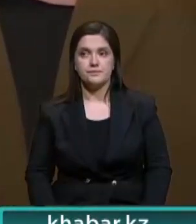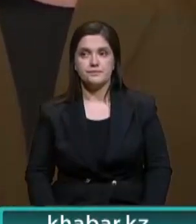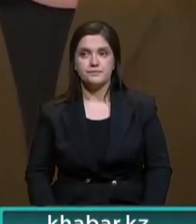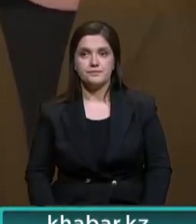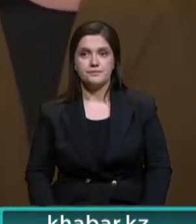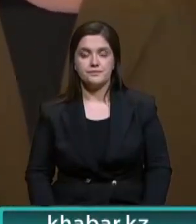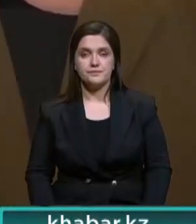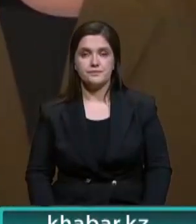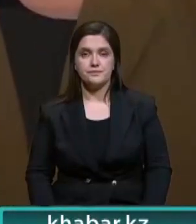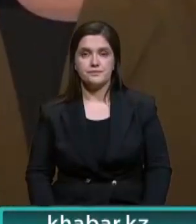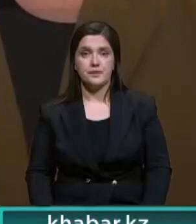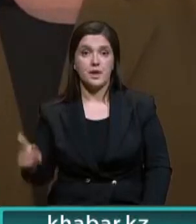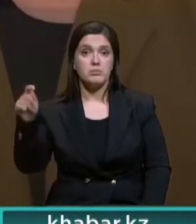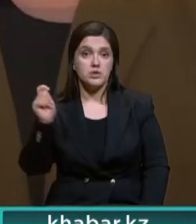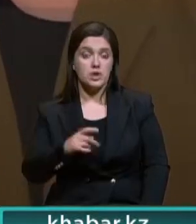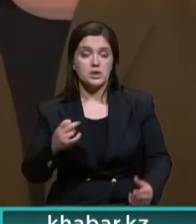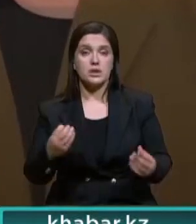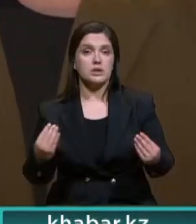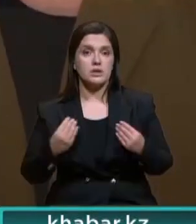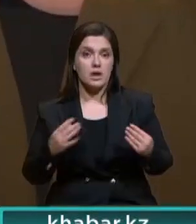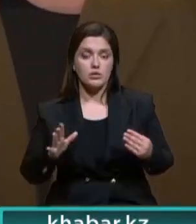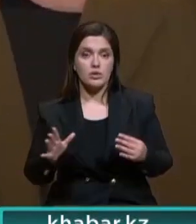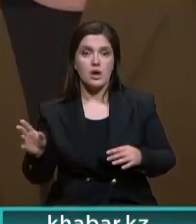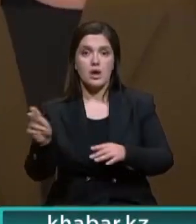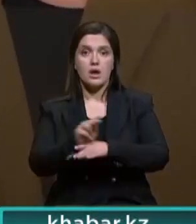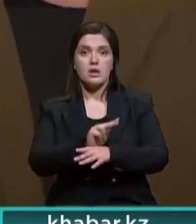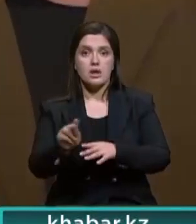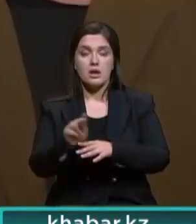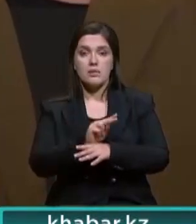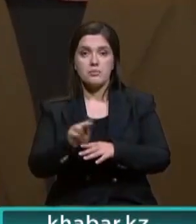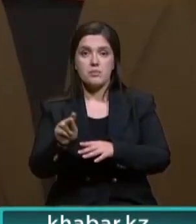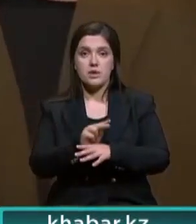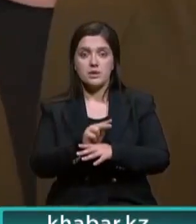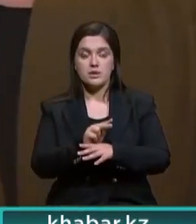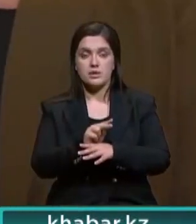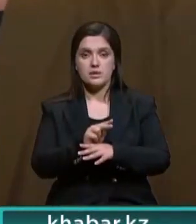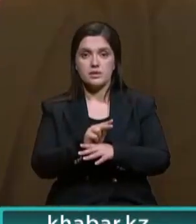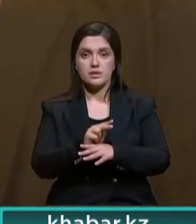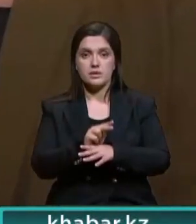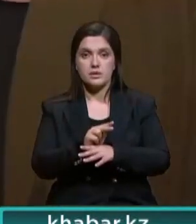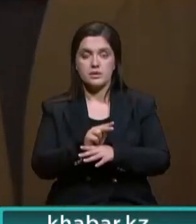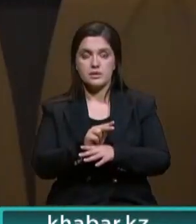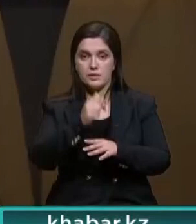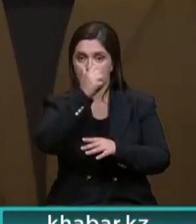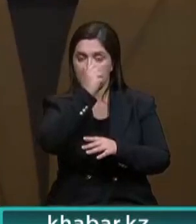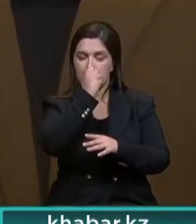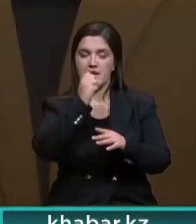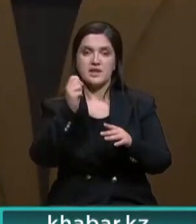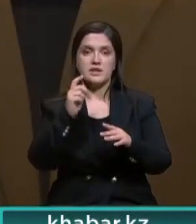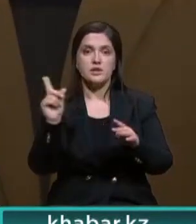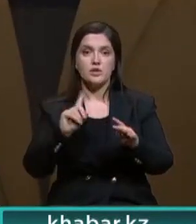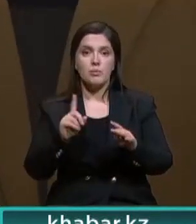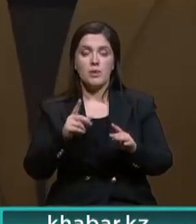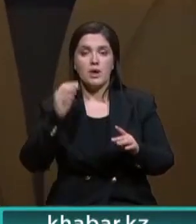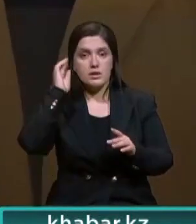готовы ремонтировать, а им не дают ремонтировать, то я считаю, что с их стороны пока нарушений нет. Хорошо. Более того, чтобы подать на них в суд, я